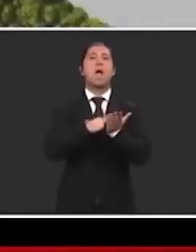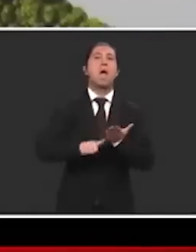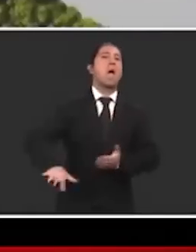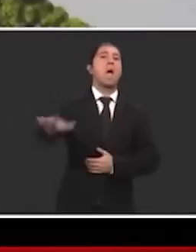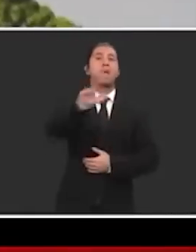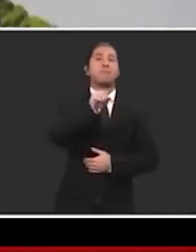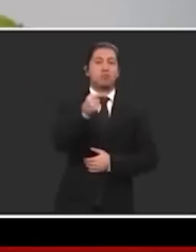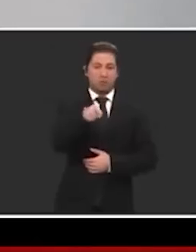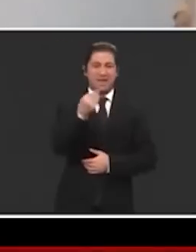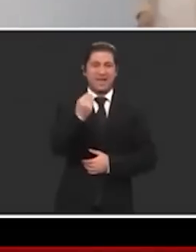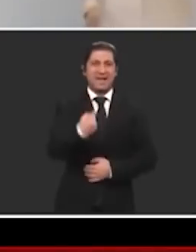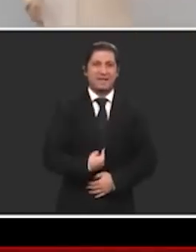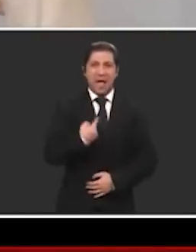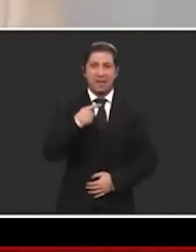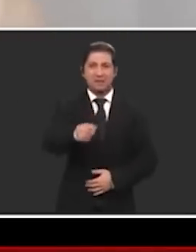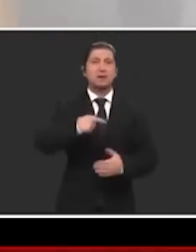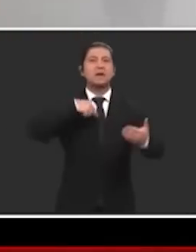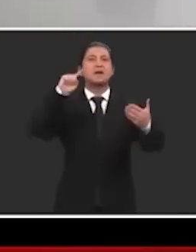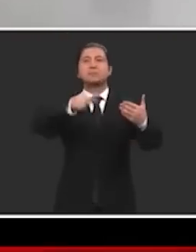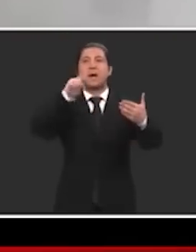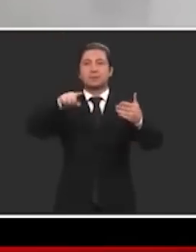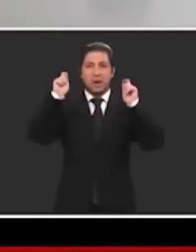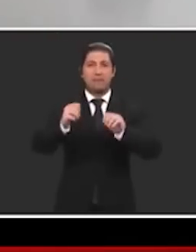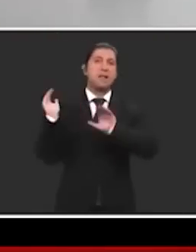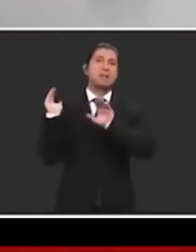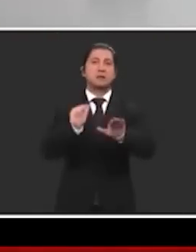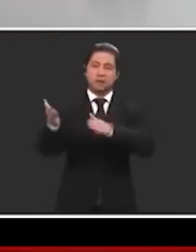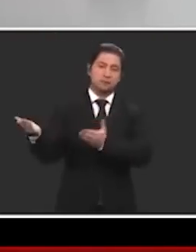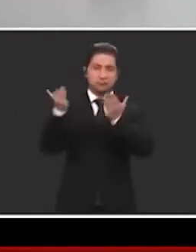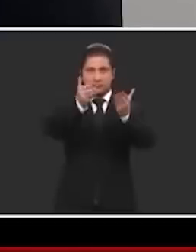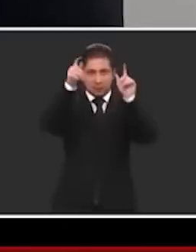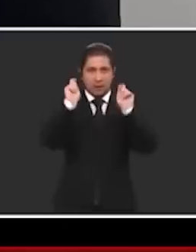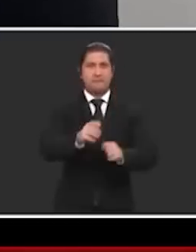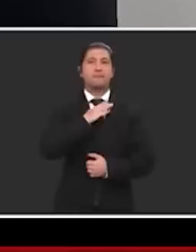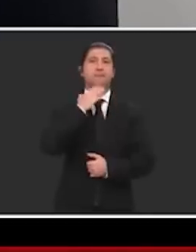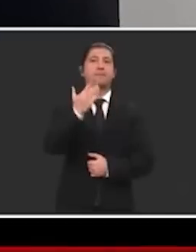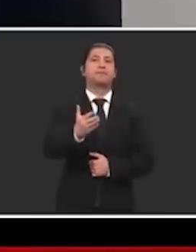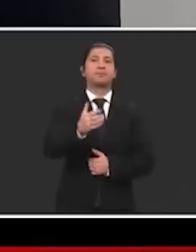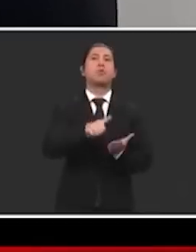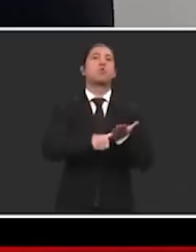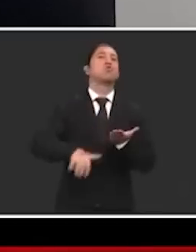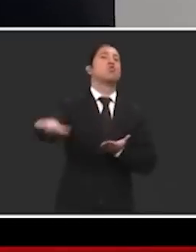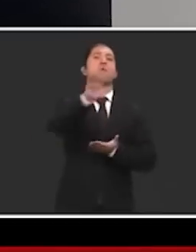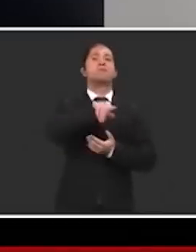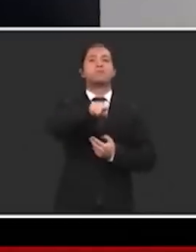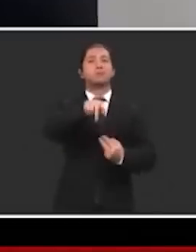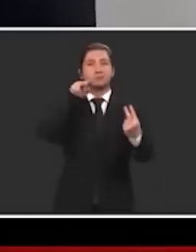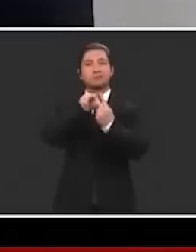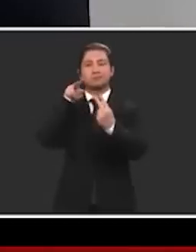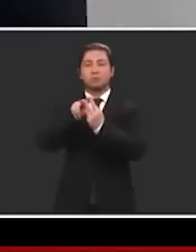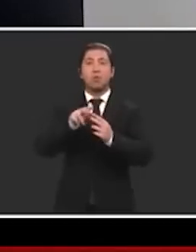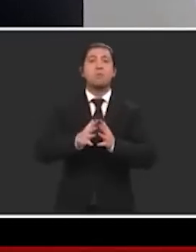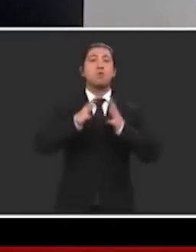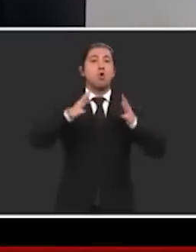bu iyi niyet beyanını imzalayarak destek olmaya davet ediyoruz. Tüm bu temaslarımızda